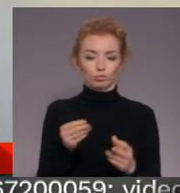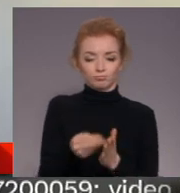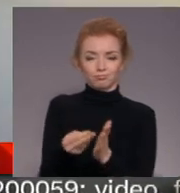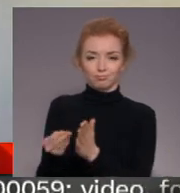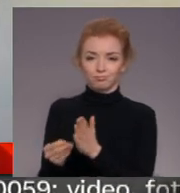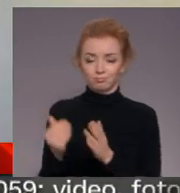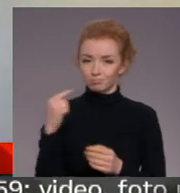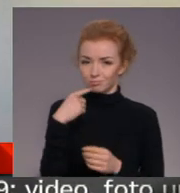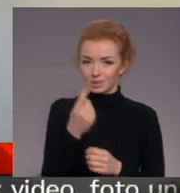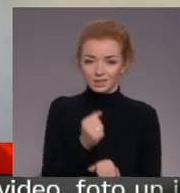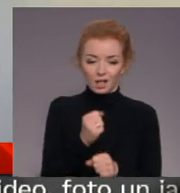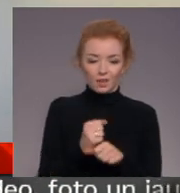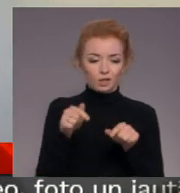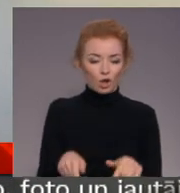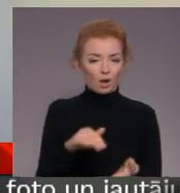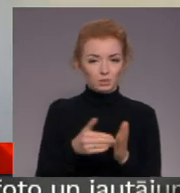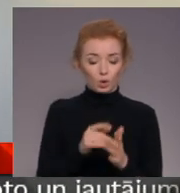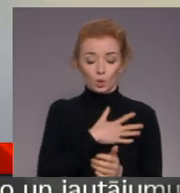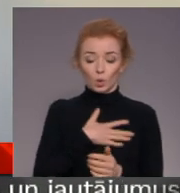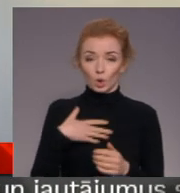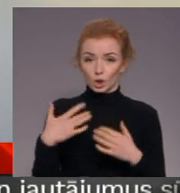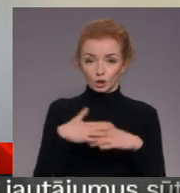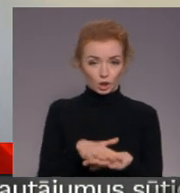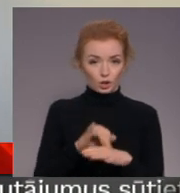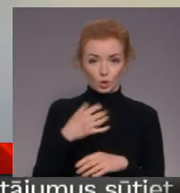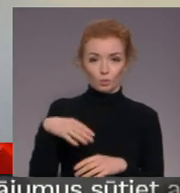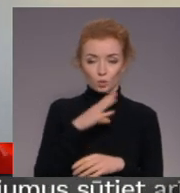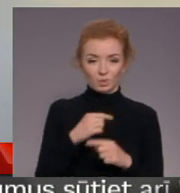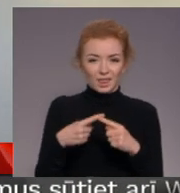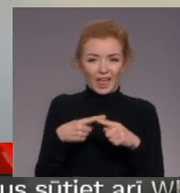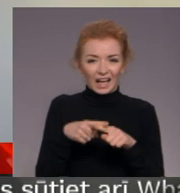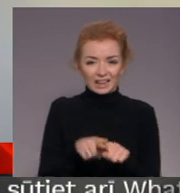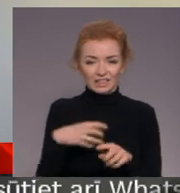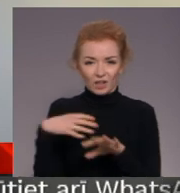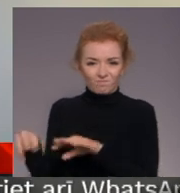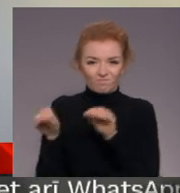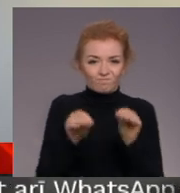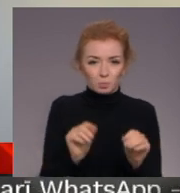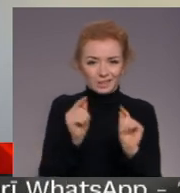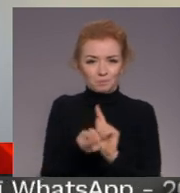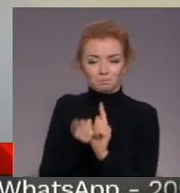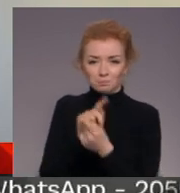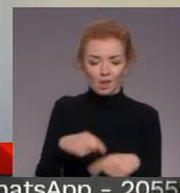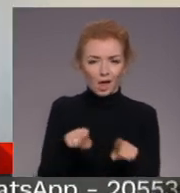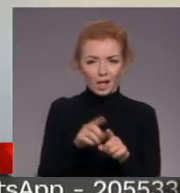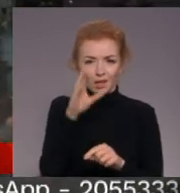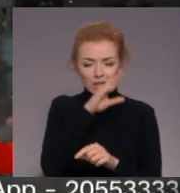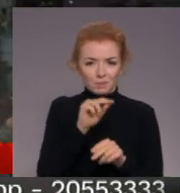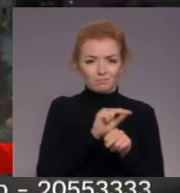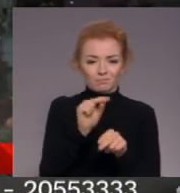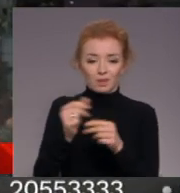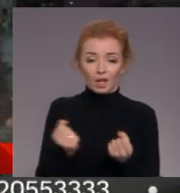Strādāt šajos apstākļos ir ļoti, ļoti sarežģīti, jo mums ne tikai tehniski ir jāievieš šīs izmaiņas, bet arī jāpaspēj apmācīt